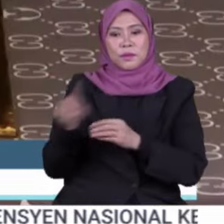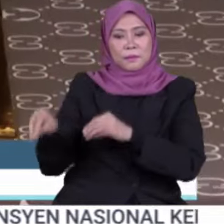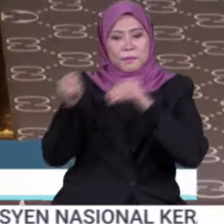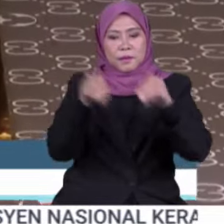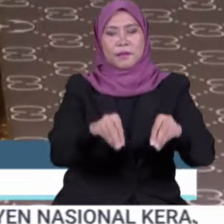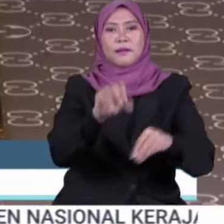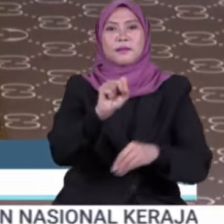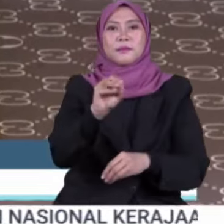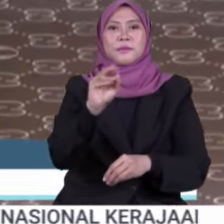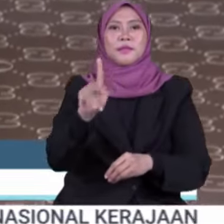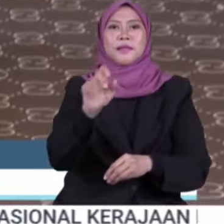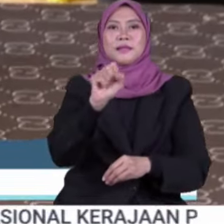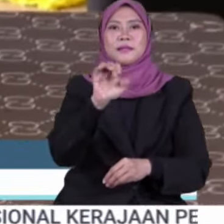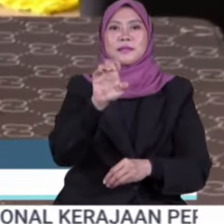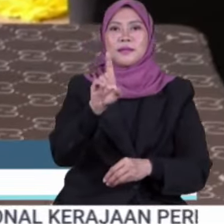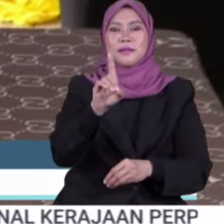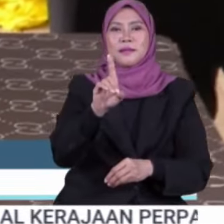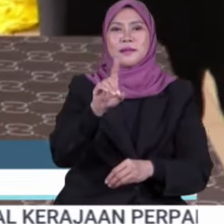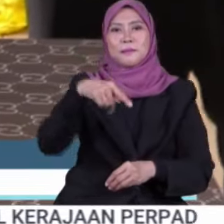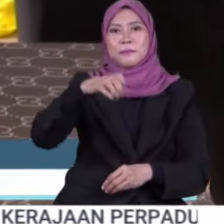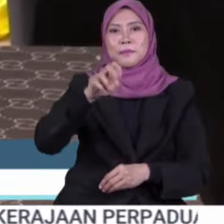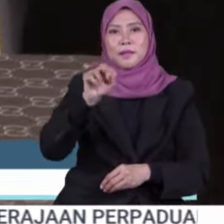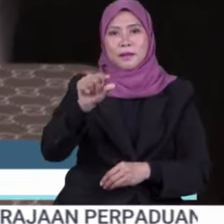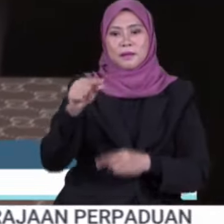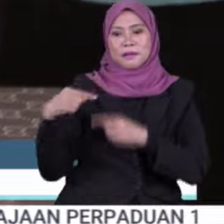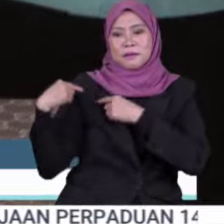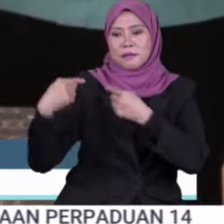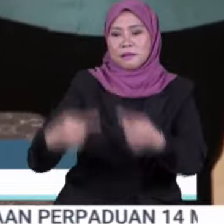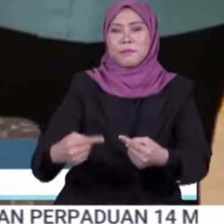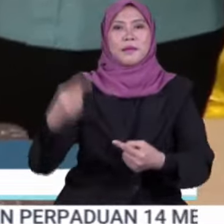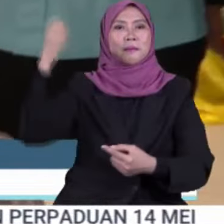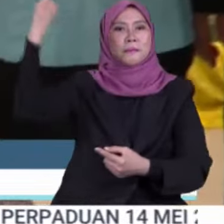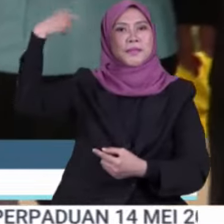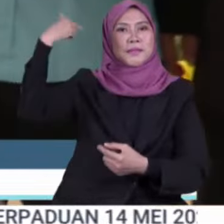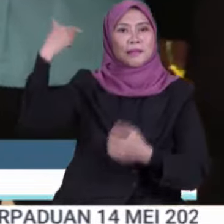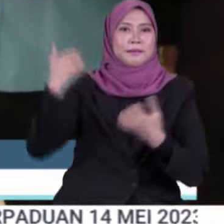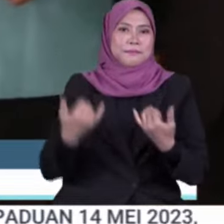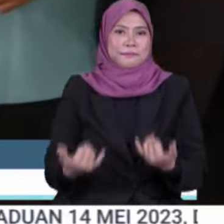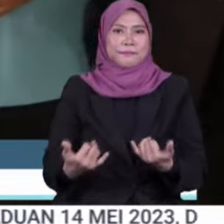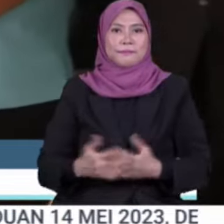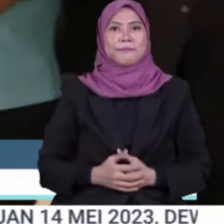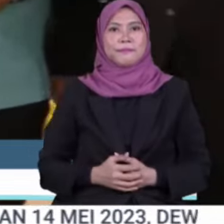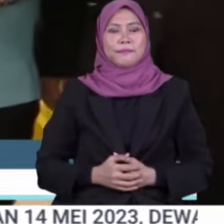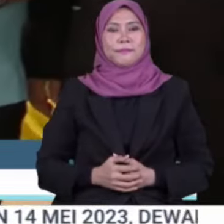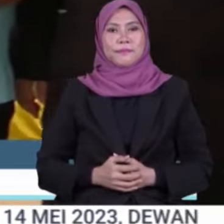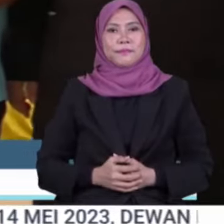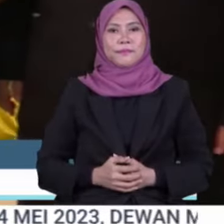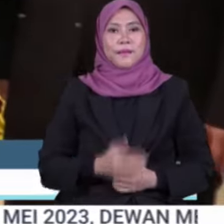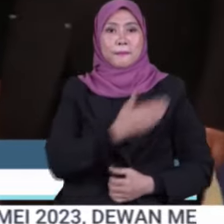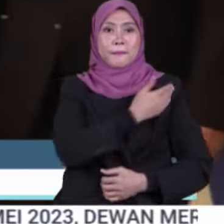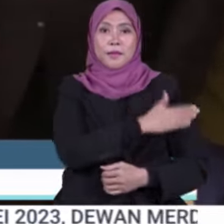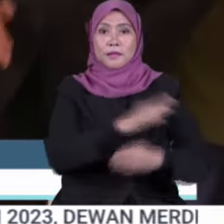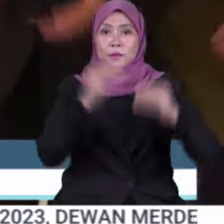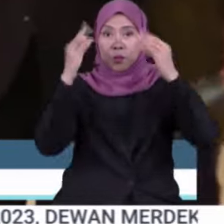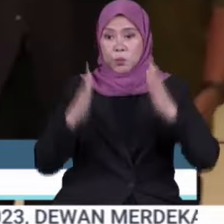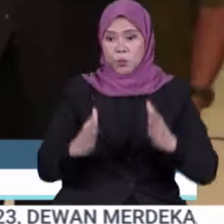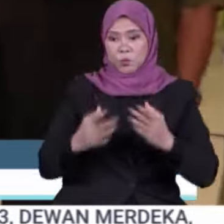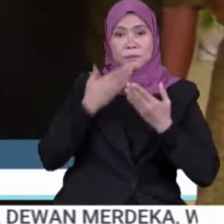ke SMK Syed Ibrahim, Pendang sehinggalah bersara baru-baru ini. Menurut bekas guru cemerlang